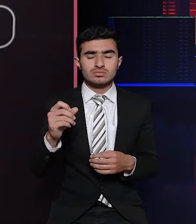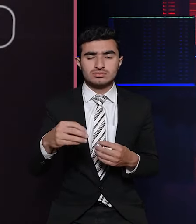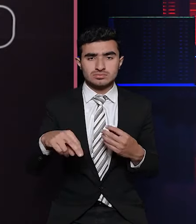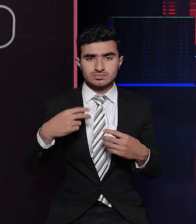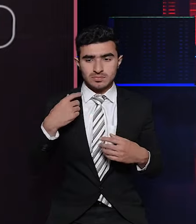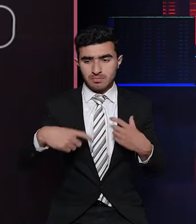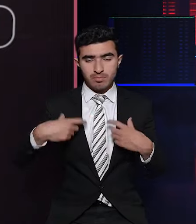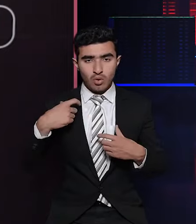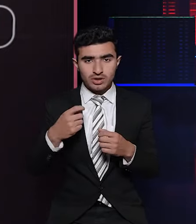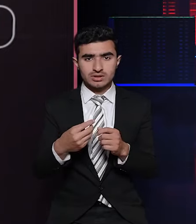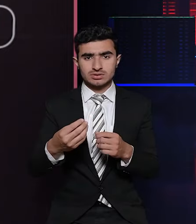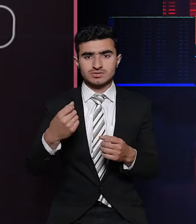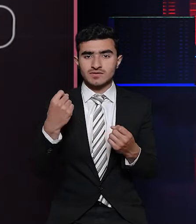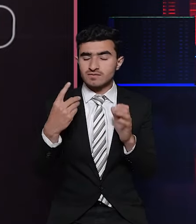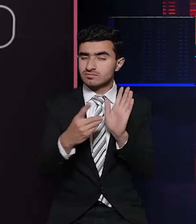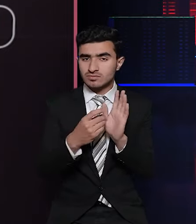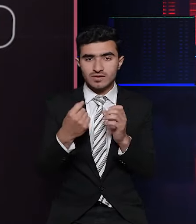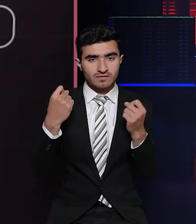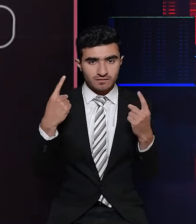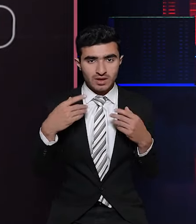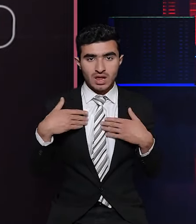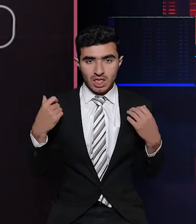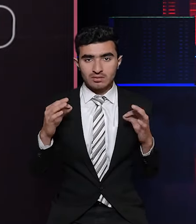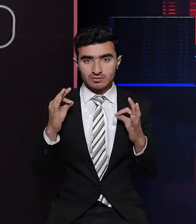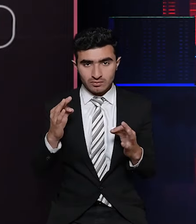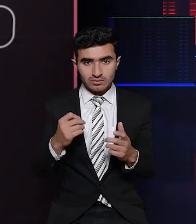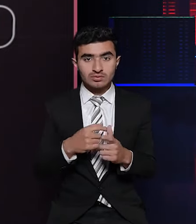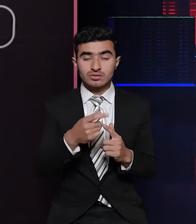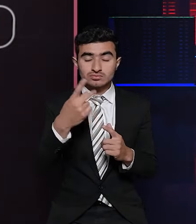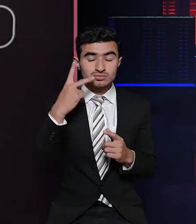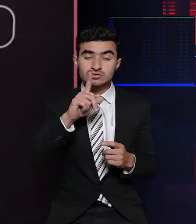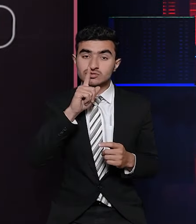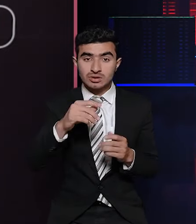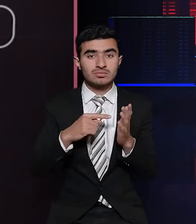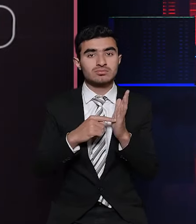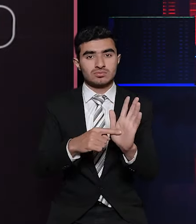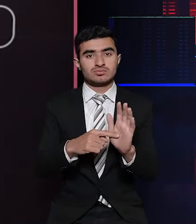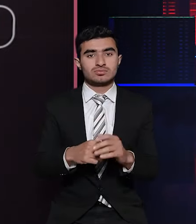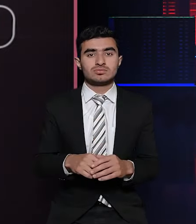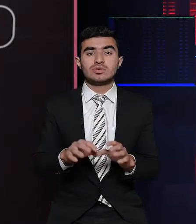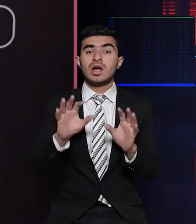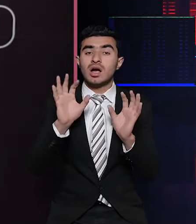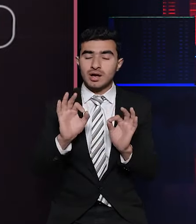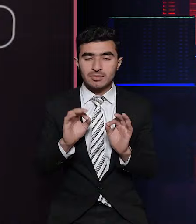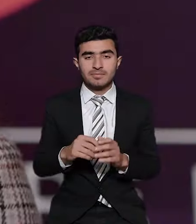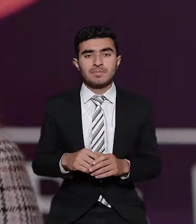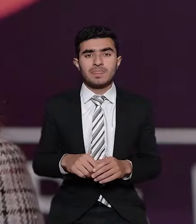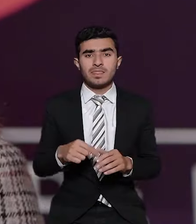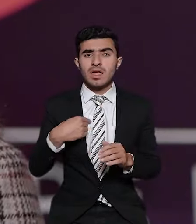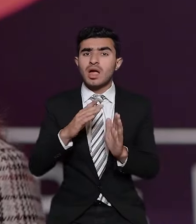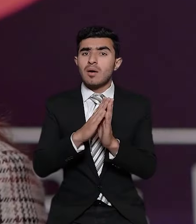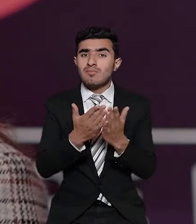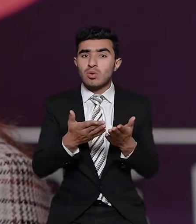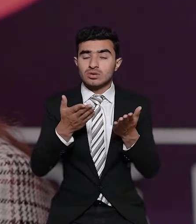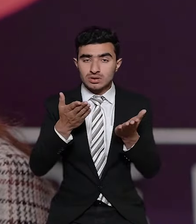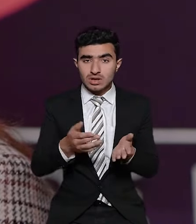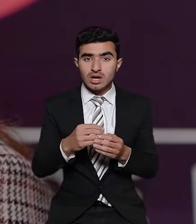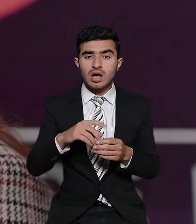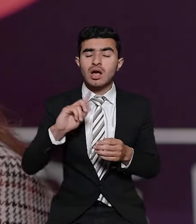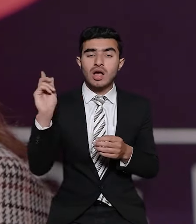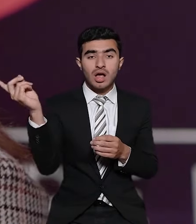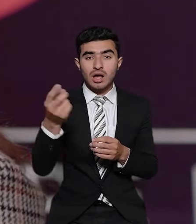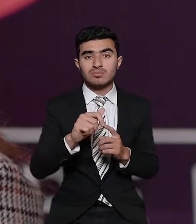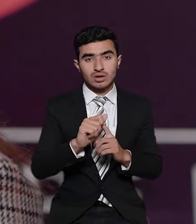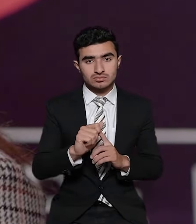بھی اس کے اندر انڈلج نہ کریں، آپ بیلنسڈ نیوٹریشنل لائف اسٹائل اڈاپٹ کریں. This book is out there